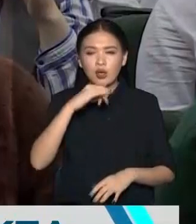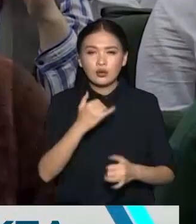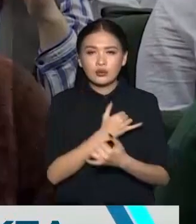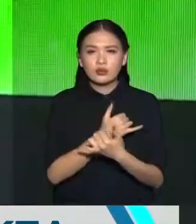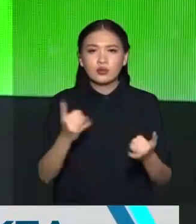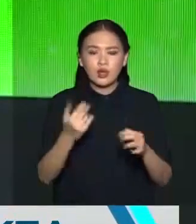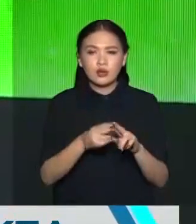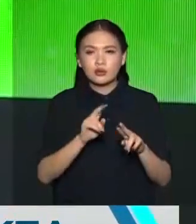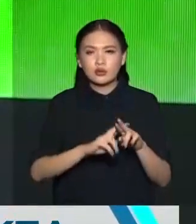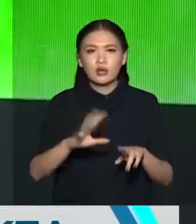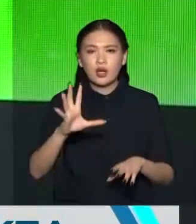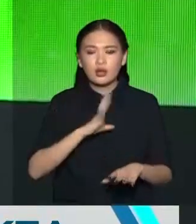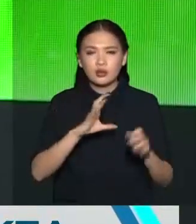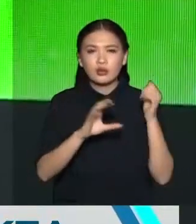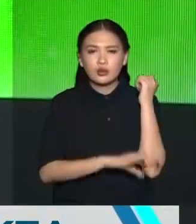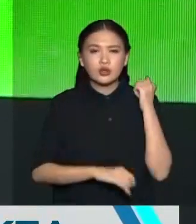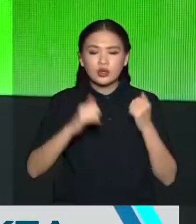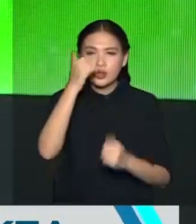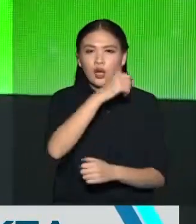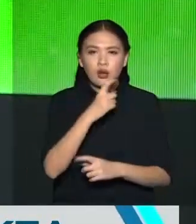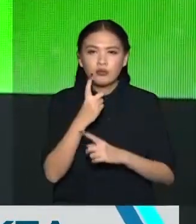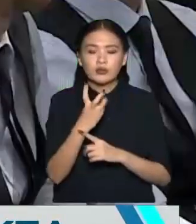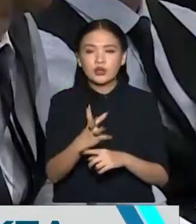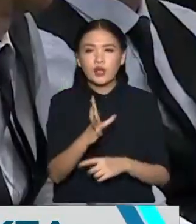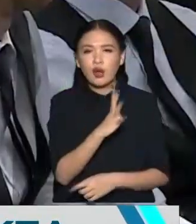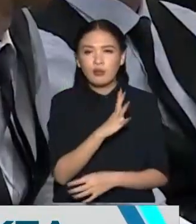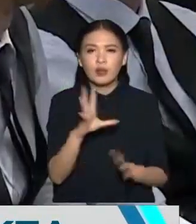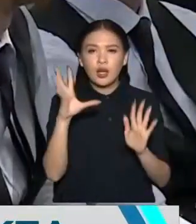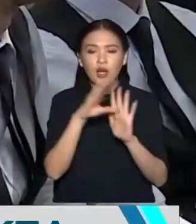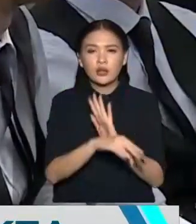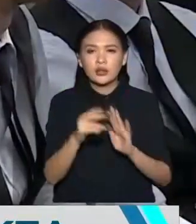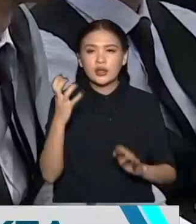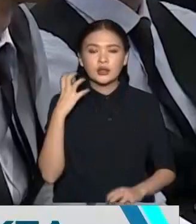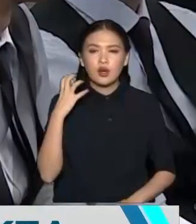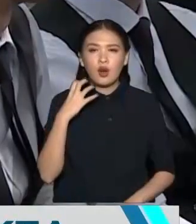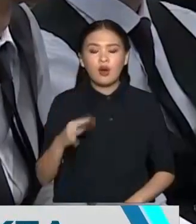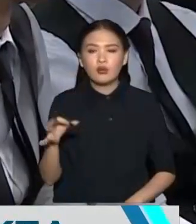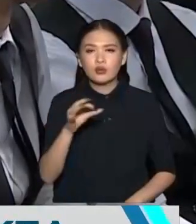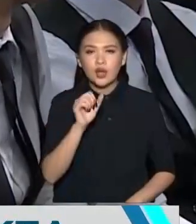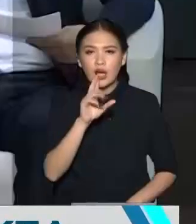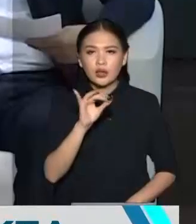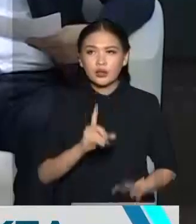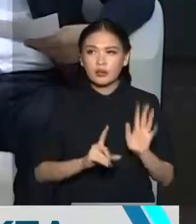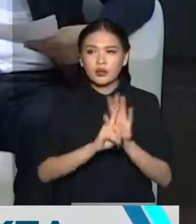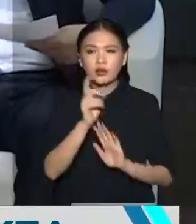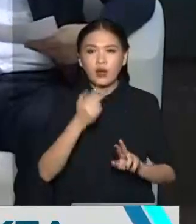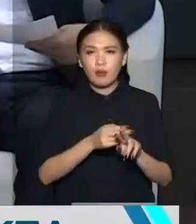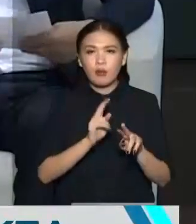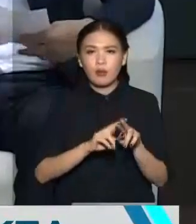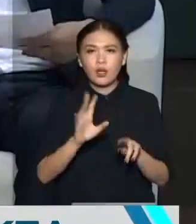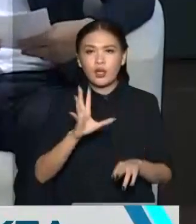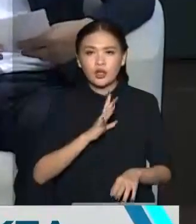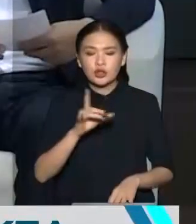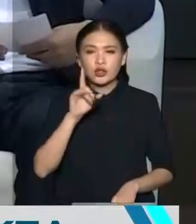өссін деген ниетпен соңғы жылдары бірнеше білім ұясы бой көтерді. Енді міне Қызылорда облыс әкімінің бастамасымен Байқоңыр жастарын